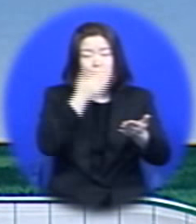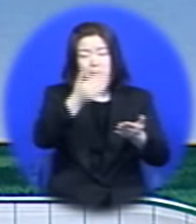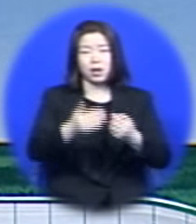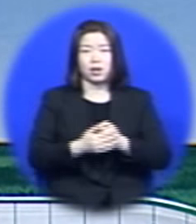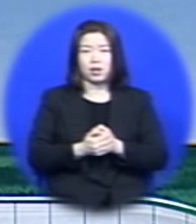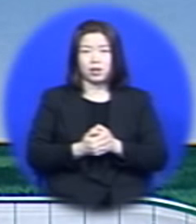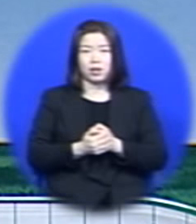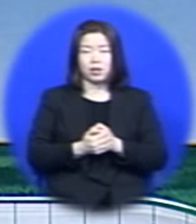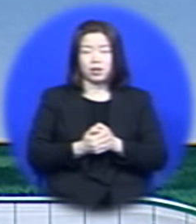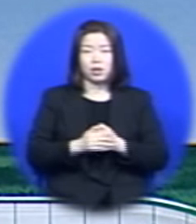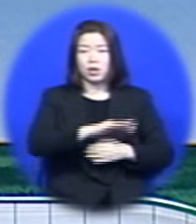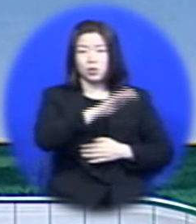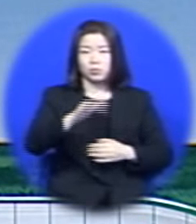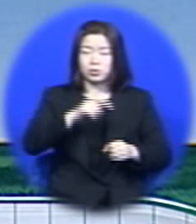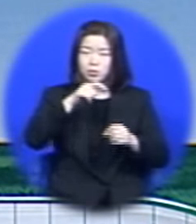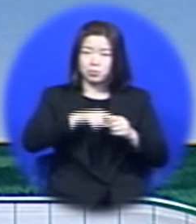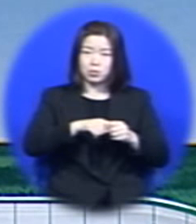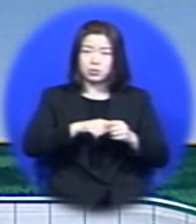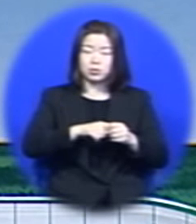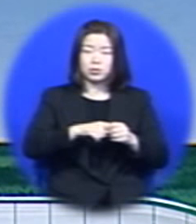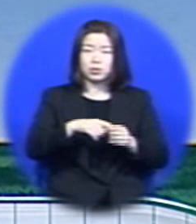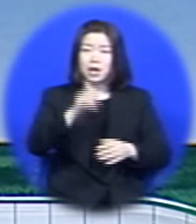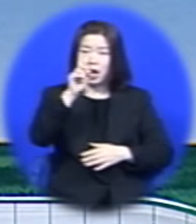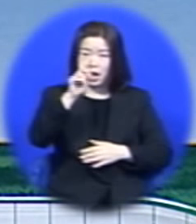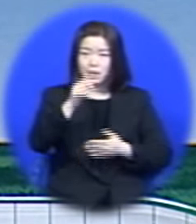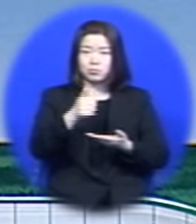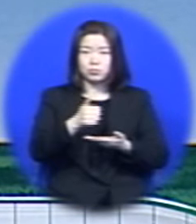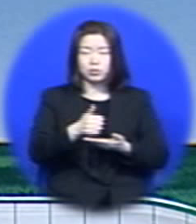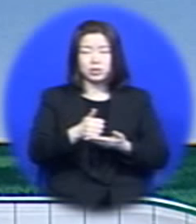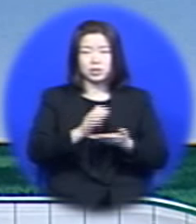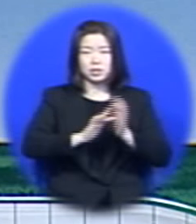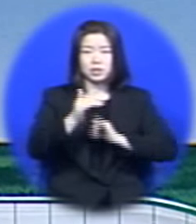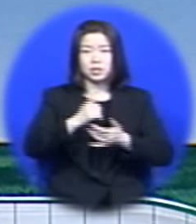우리의 목적은 한 분이신 예수 그리스도세요.